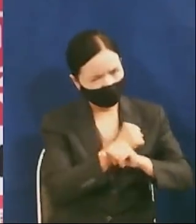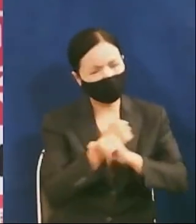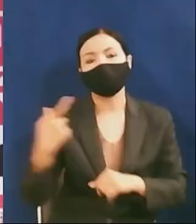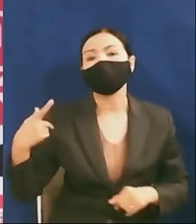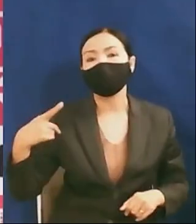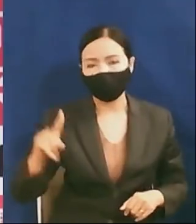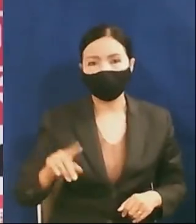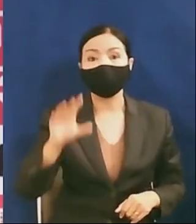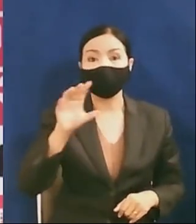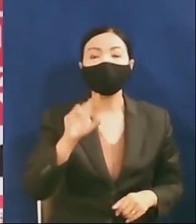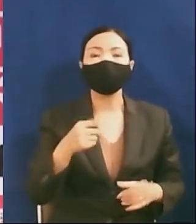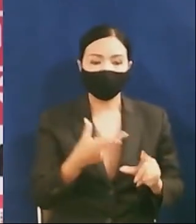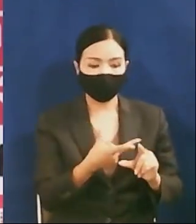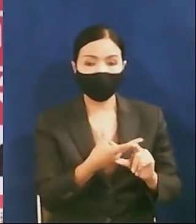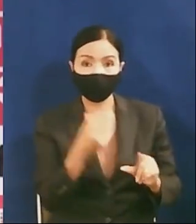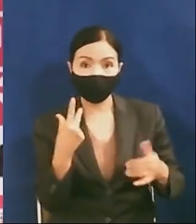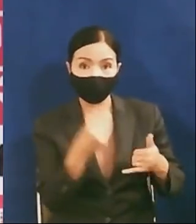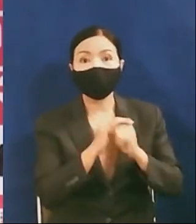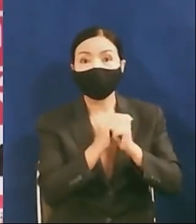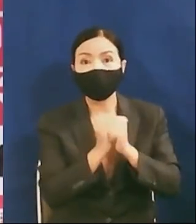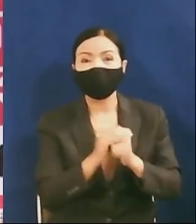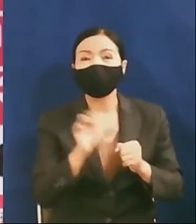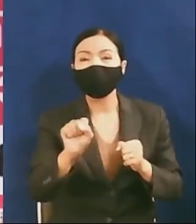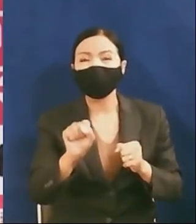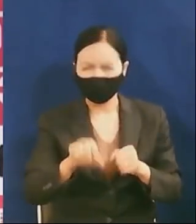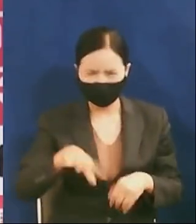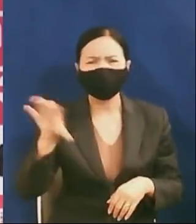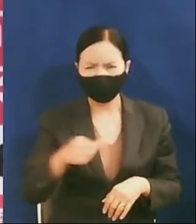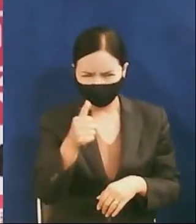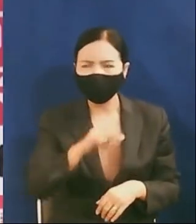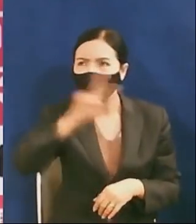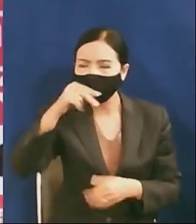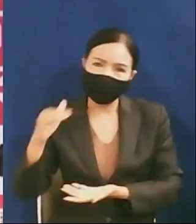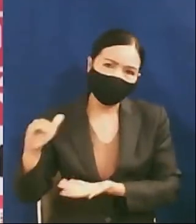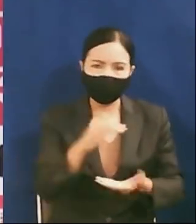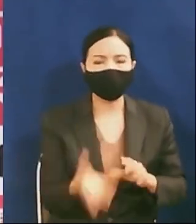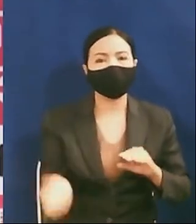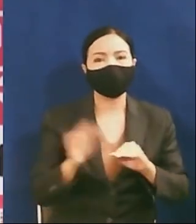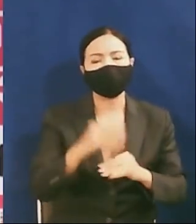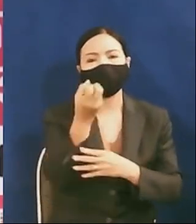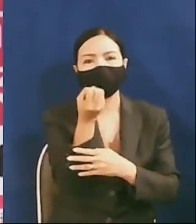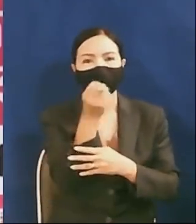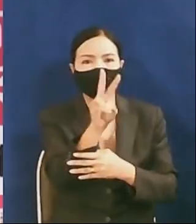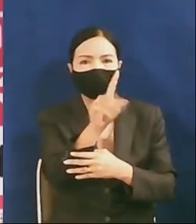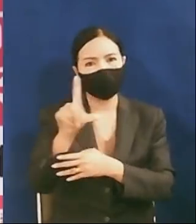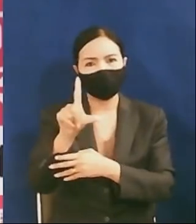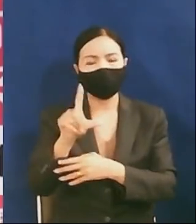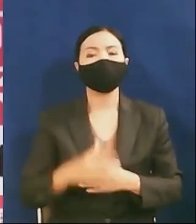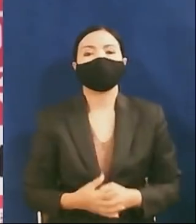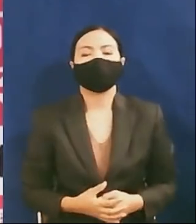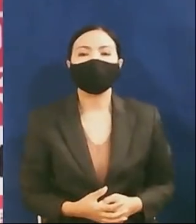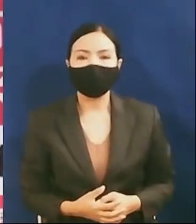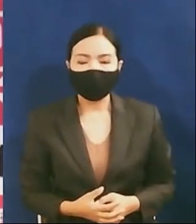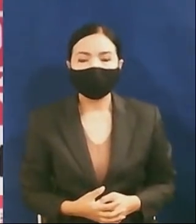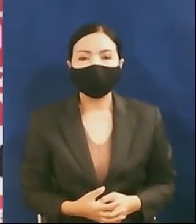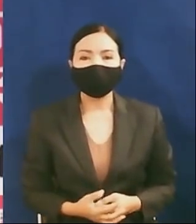ำซิโนแวคมาใช้นะครับซึ่งตอนนี้ก็มีแผนในการจัดหาจัดซื้อเพิ่มเติมมาอีก12ล้านโดสนะครับก็จะทำให้